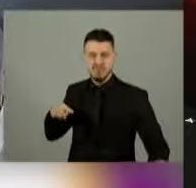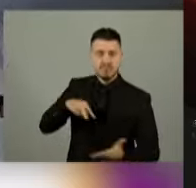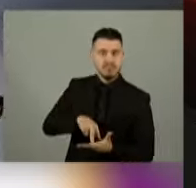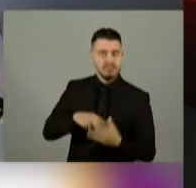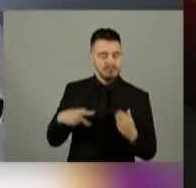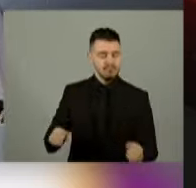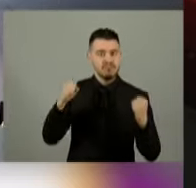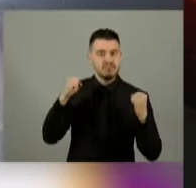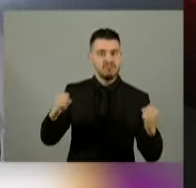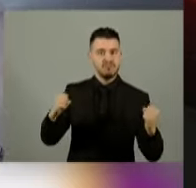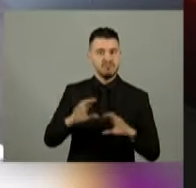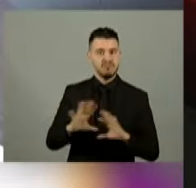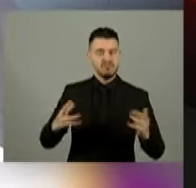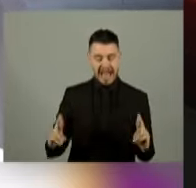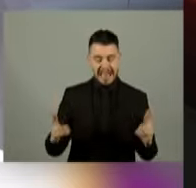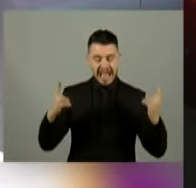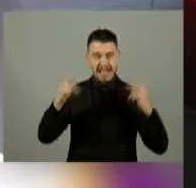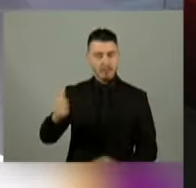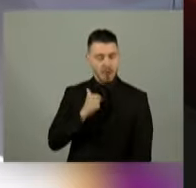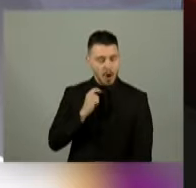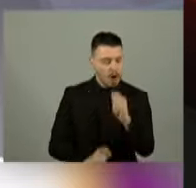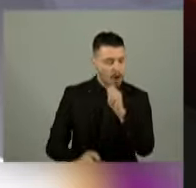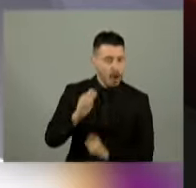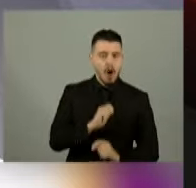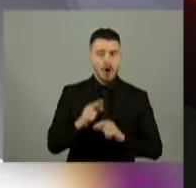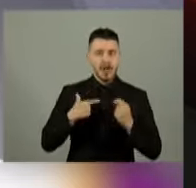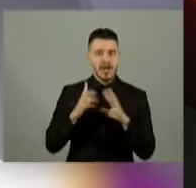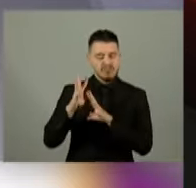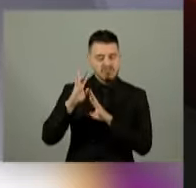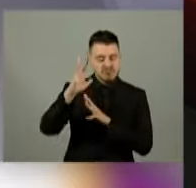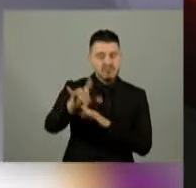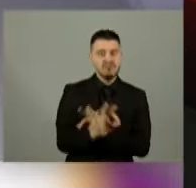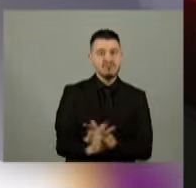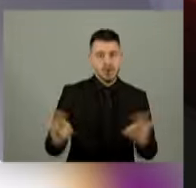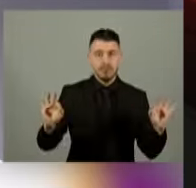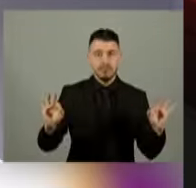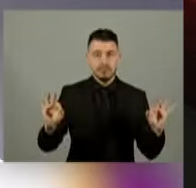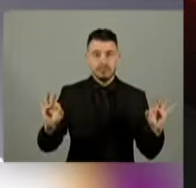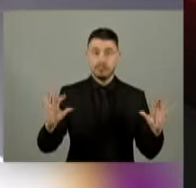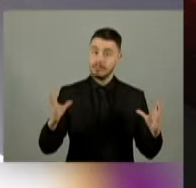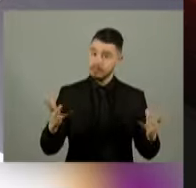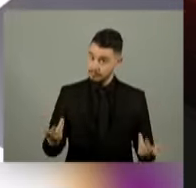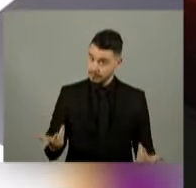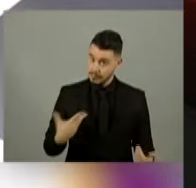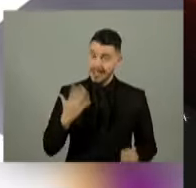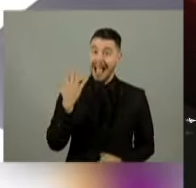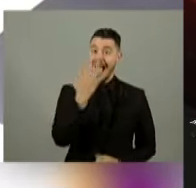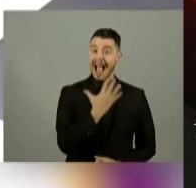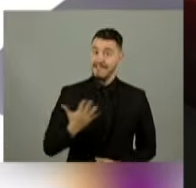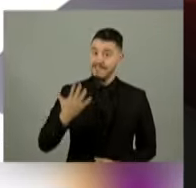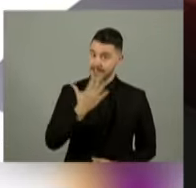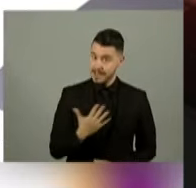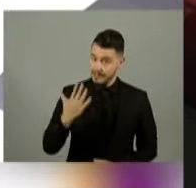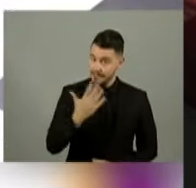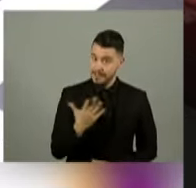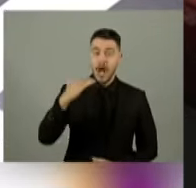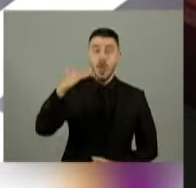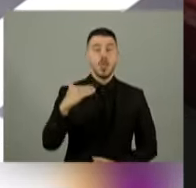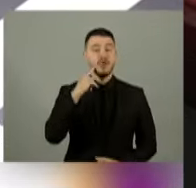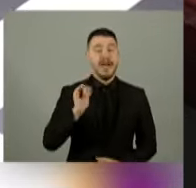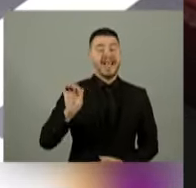σύντομη διαδικασία, όπως λένε όλα τα δημοσιογραφικά ρεπορτάζ που διαβάζουμε όλοι, είναι πάρα πολύ δύσκολο να βρεθεί ένας αντίπαλος και να